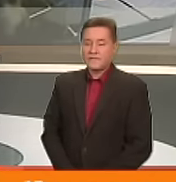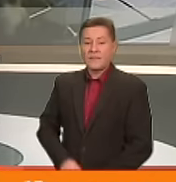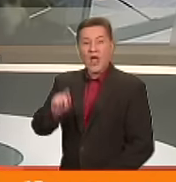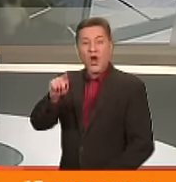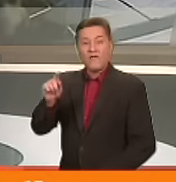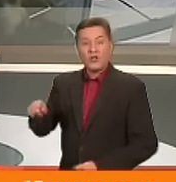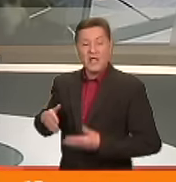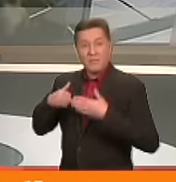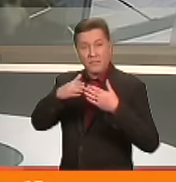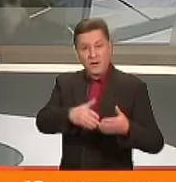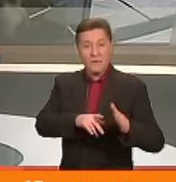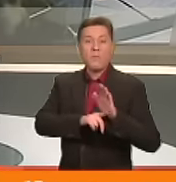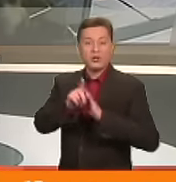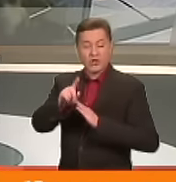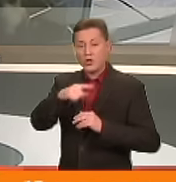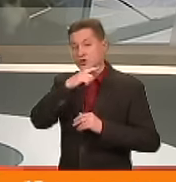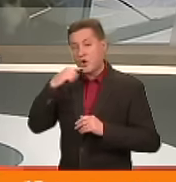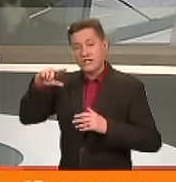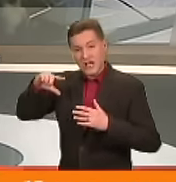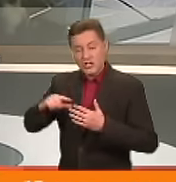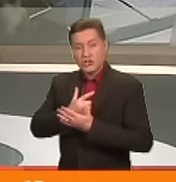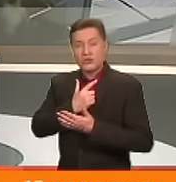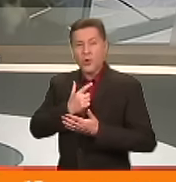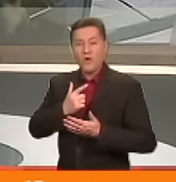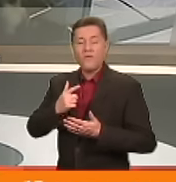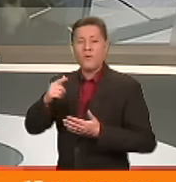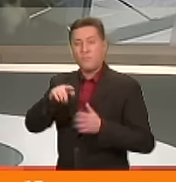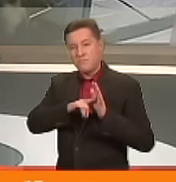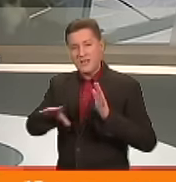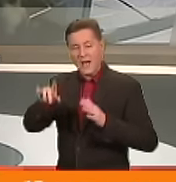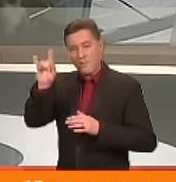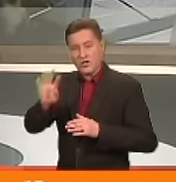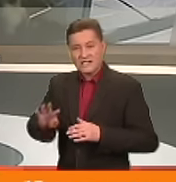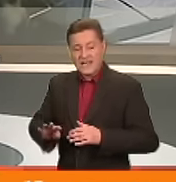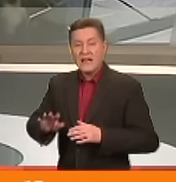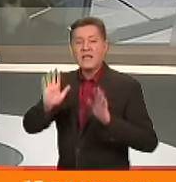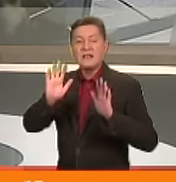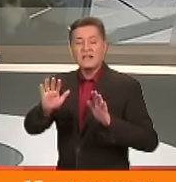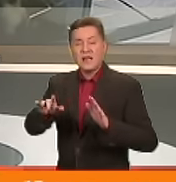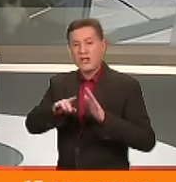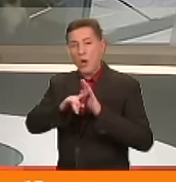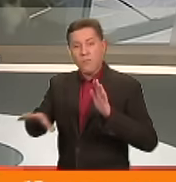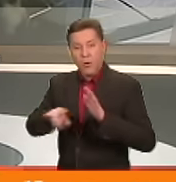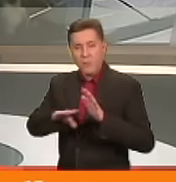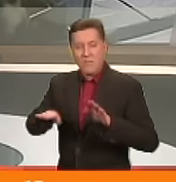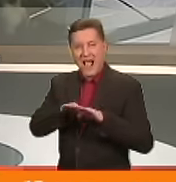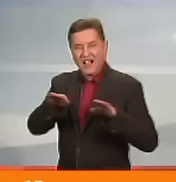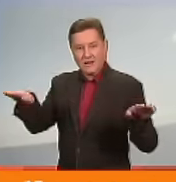Вони припливли і почалося. Росія знову б'є по Сирії, але тепер не тільки бомбами, а й крилатими